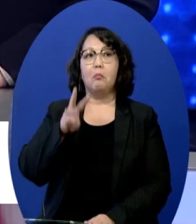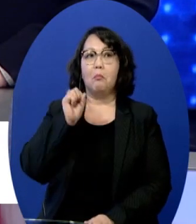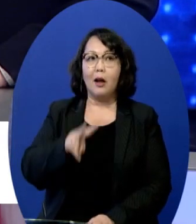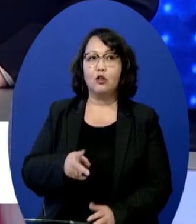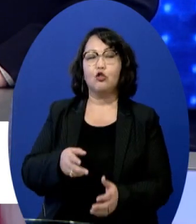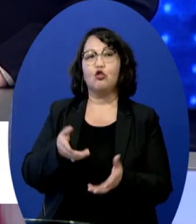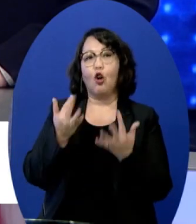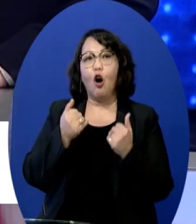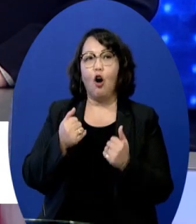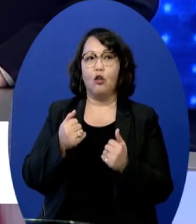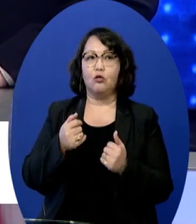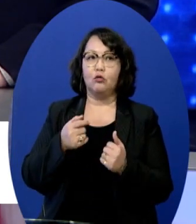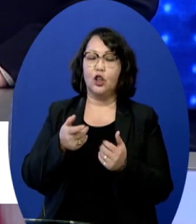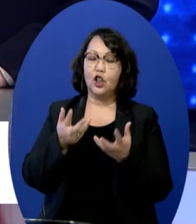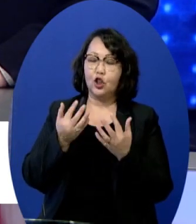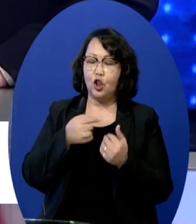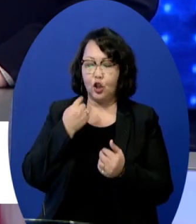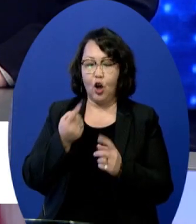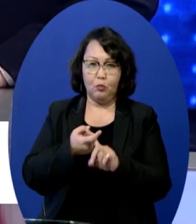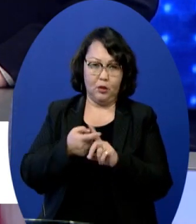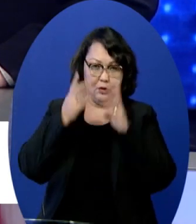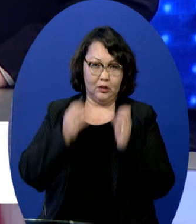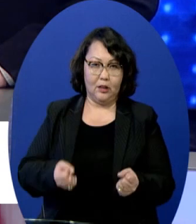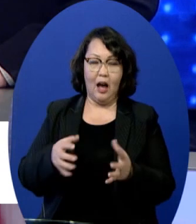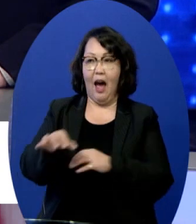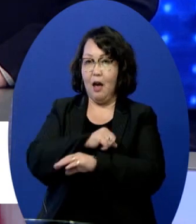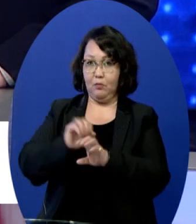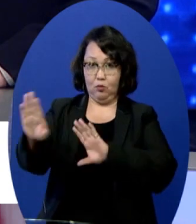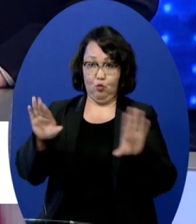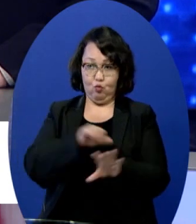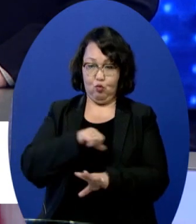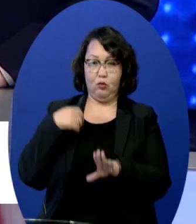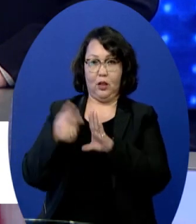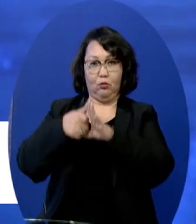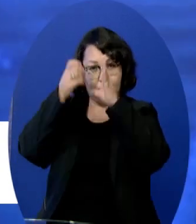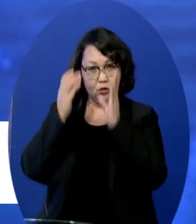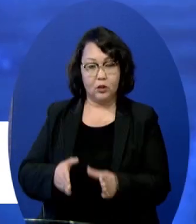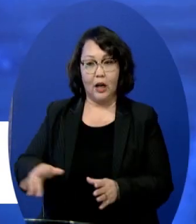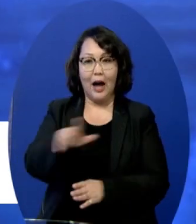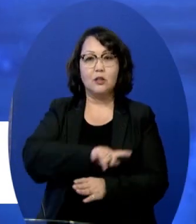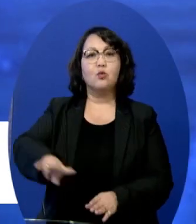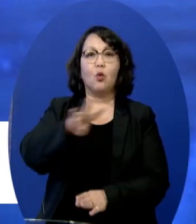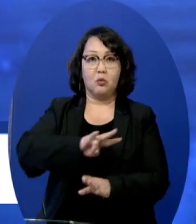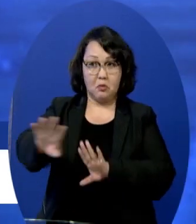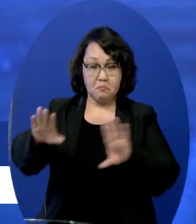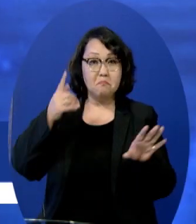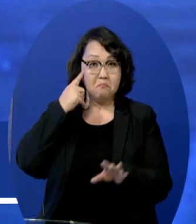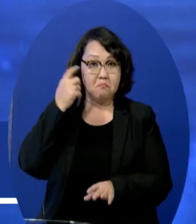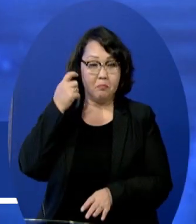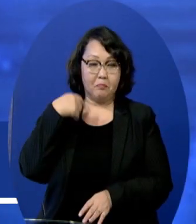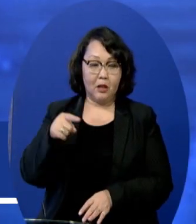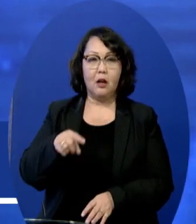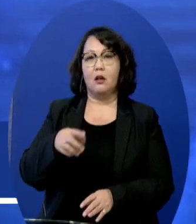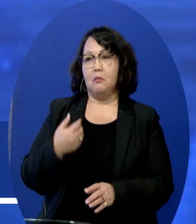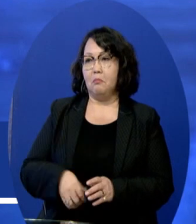энэ хуулиар бол бид нэр тухай аймаг орон нутгийн бол өөрө татвараа тогтоох, бэлчээрийн даац болон одоо малынхаа өсөлттэй